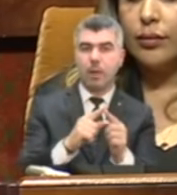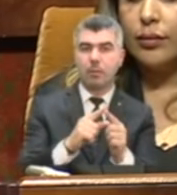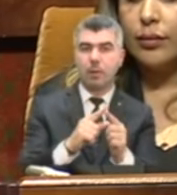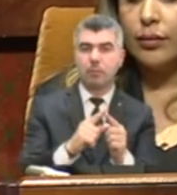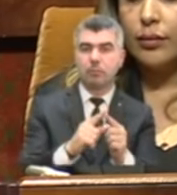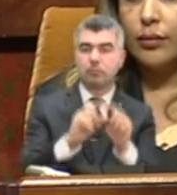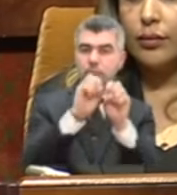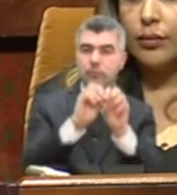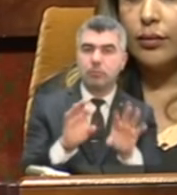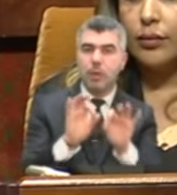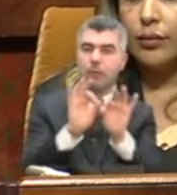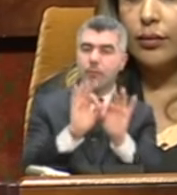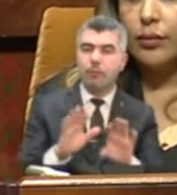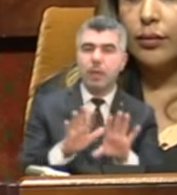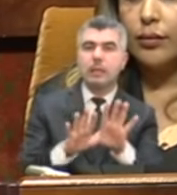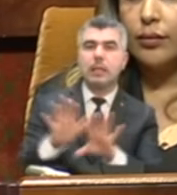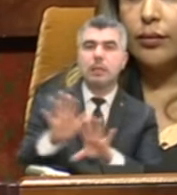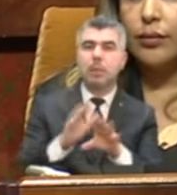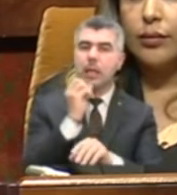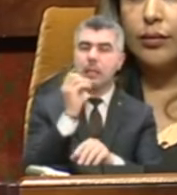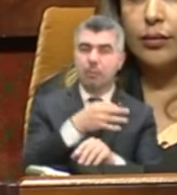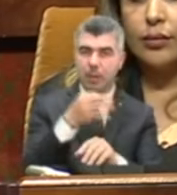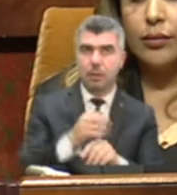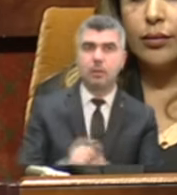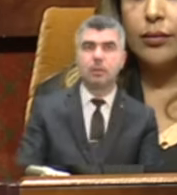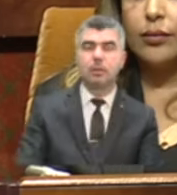الناجمة عن سوء تدبير نفايات